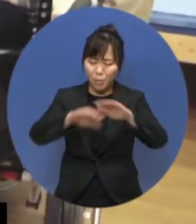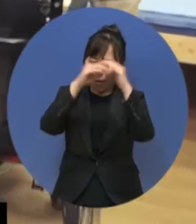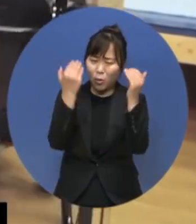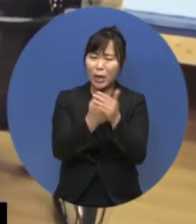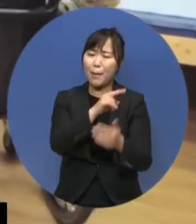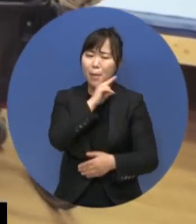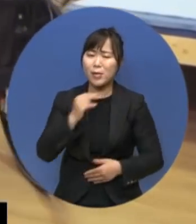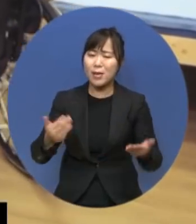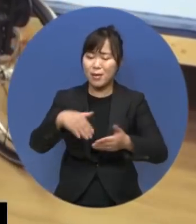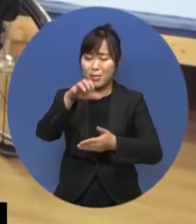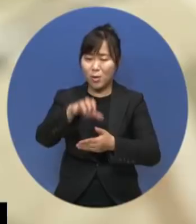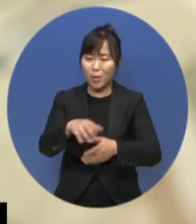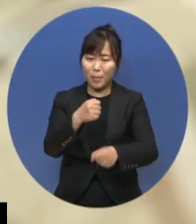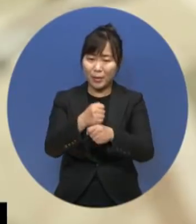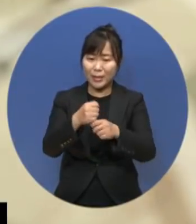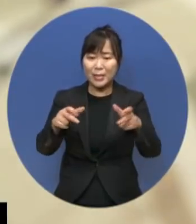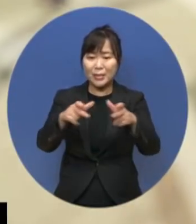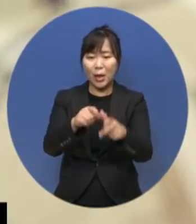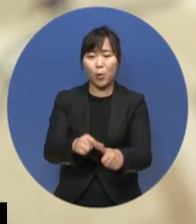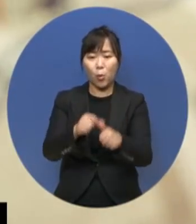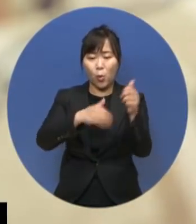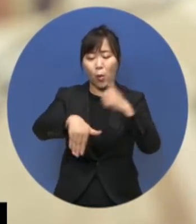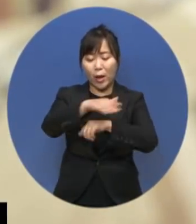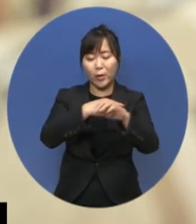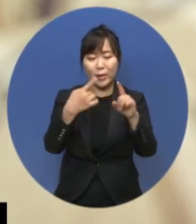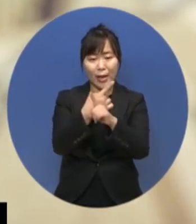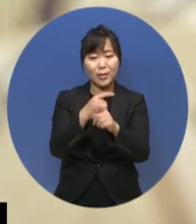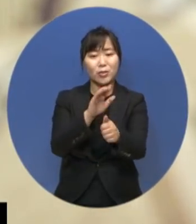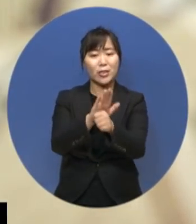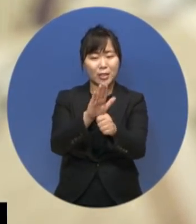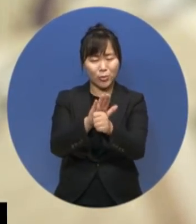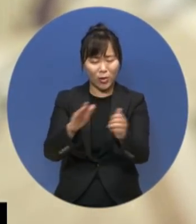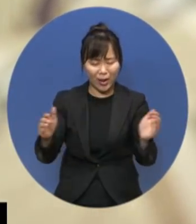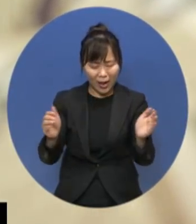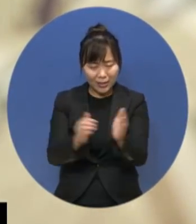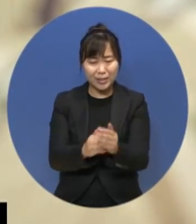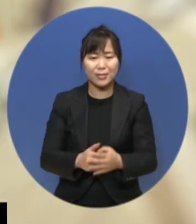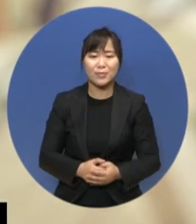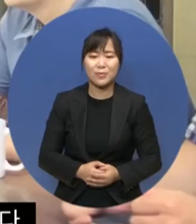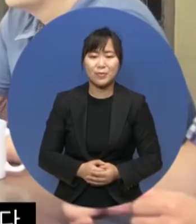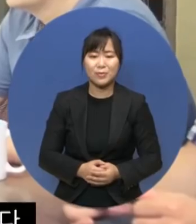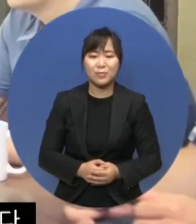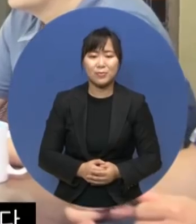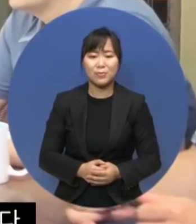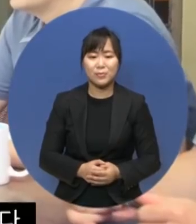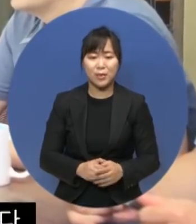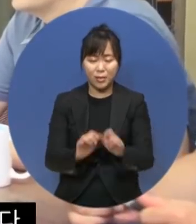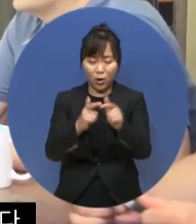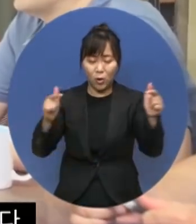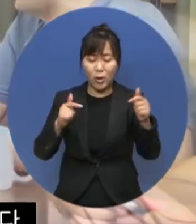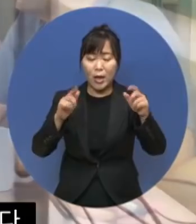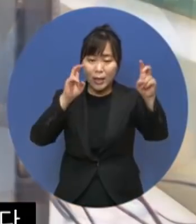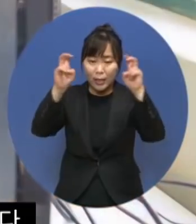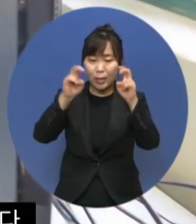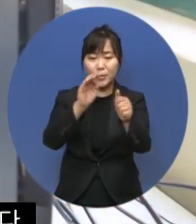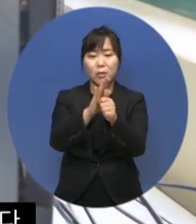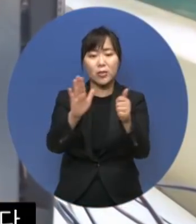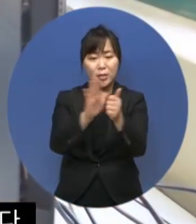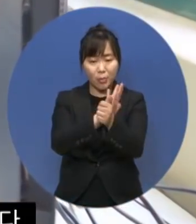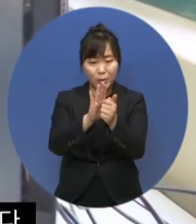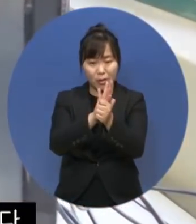모두가 편한 일터를 만드는 장애인 고용 환경 개선 지원까지 다양한 기업 지원